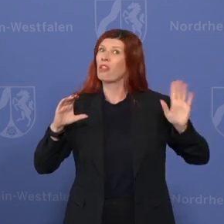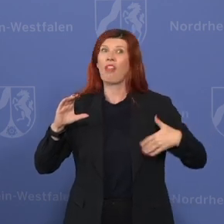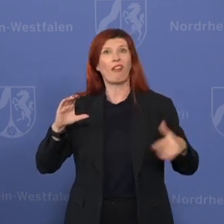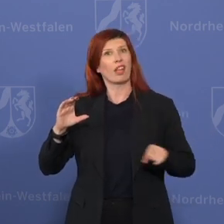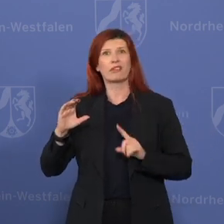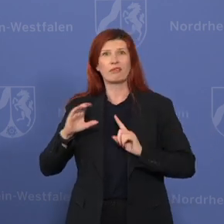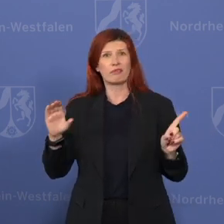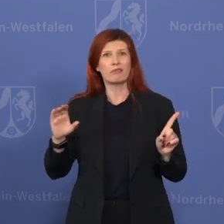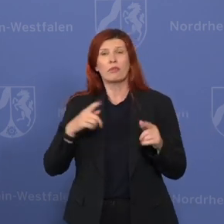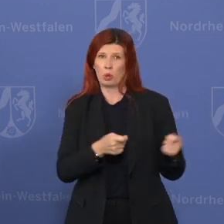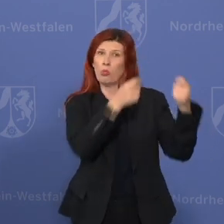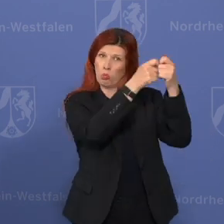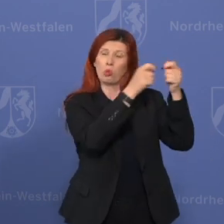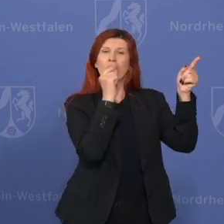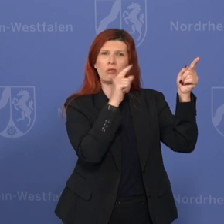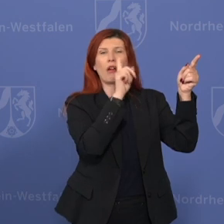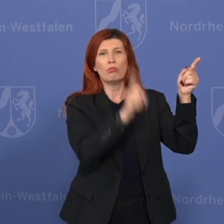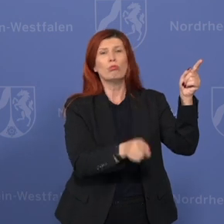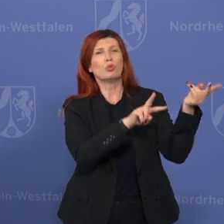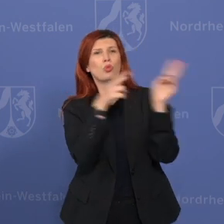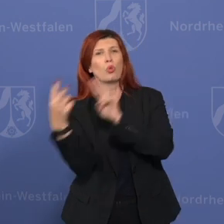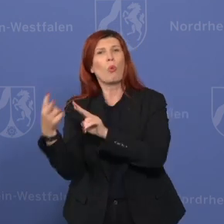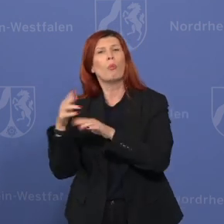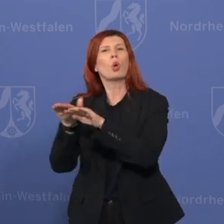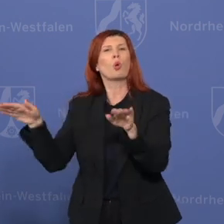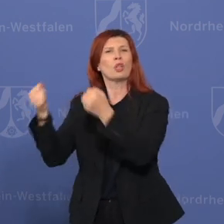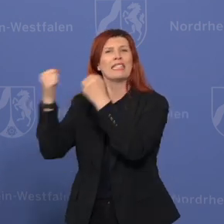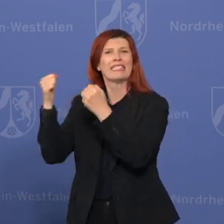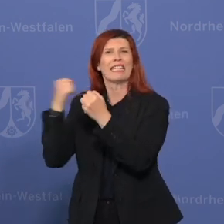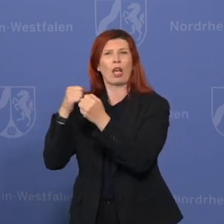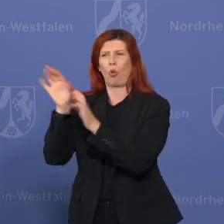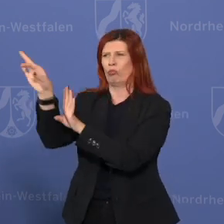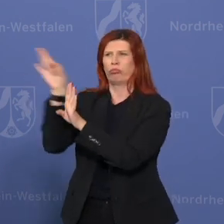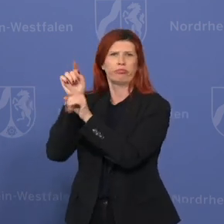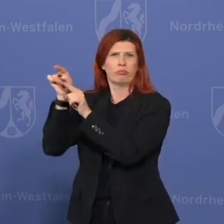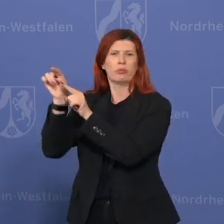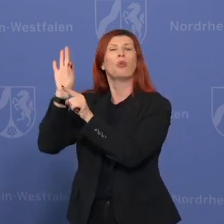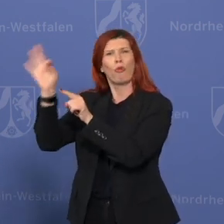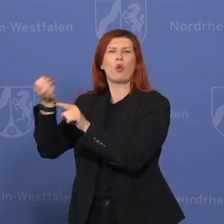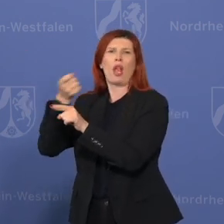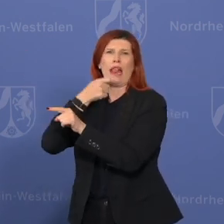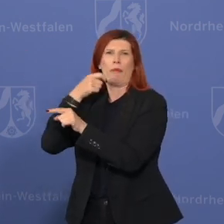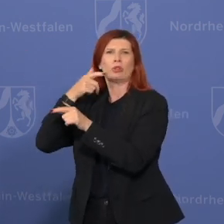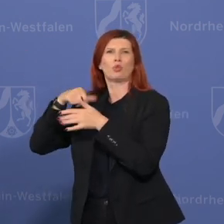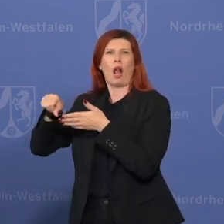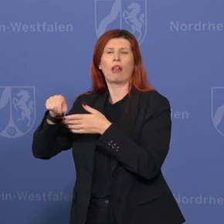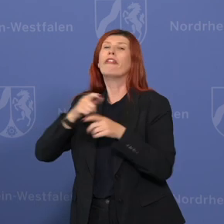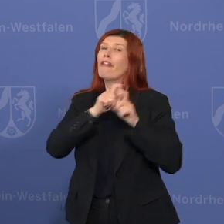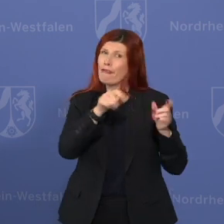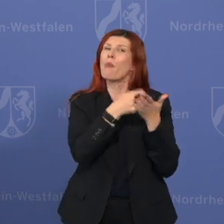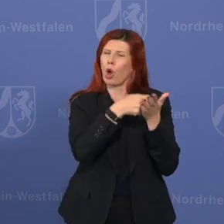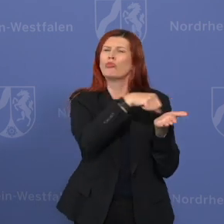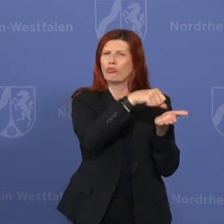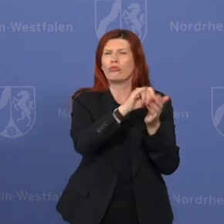die Grundsicherung in Anspruch nehmen. Gemeinsam mit Bremen, das den Vorsitz der Wirtschaftsministerkonferenz innehat,